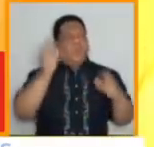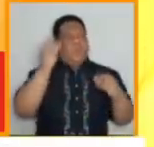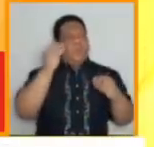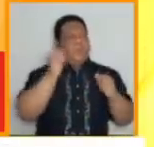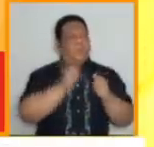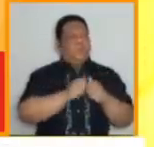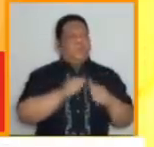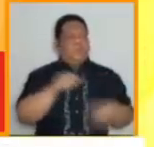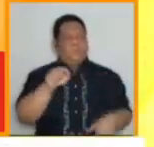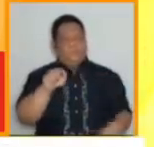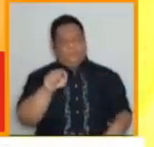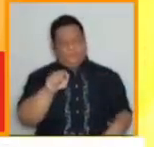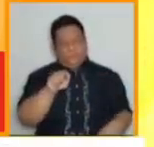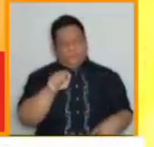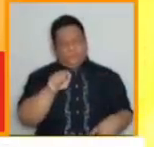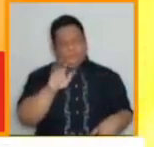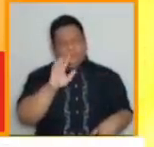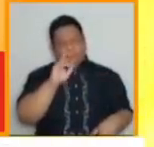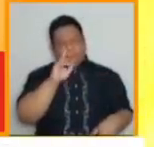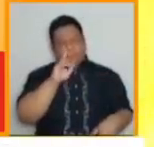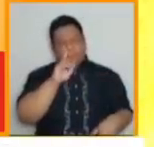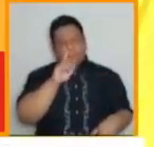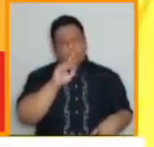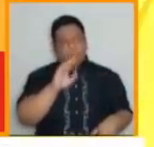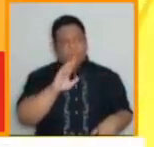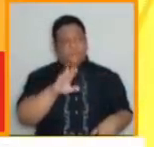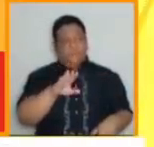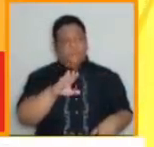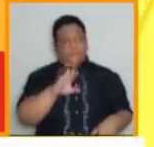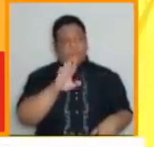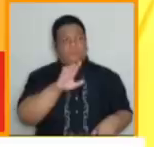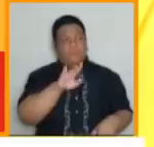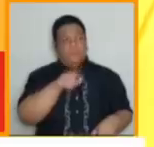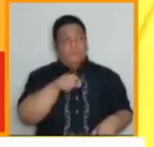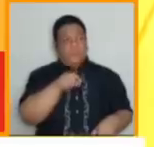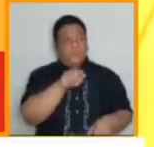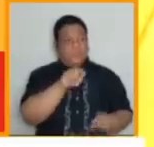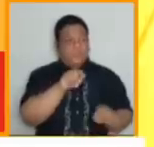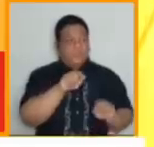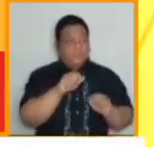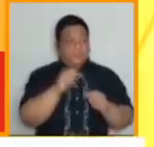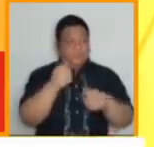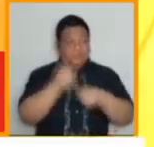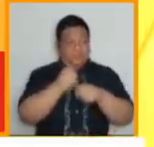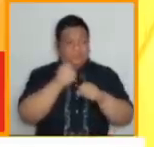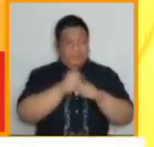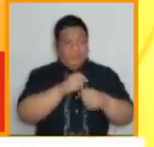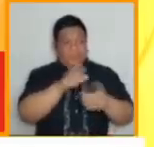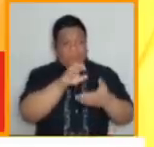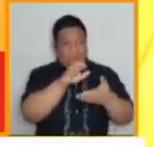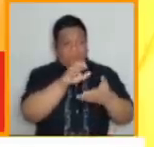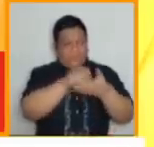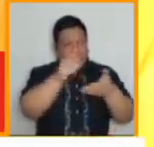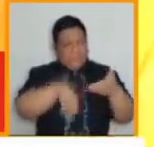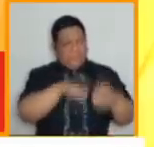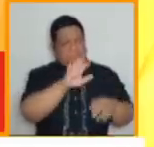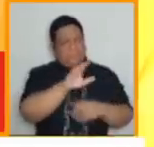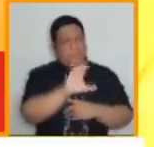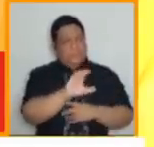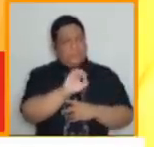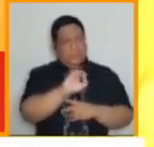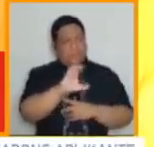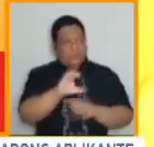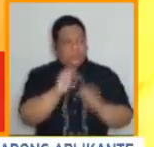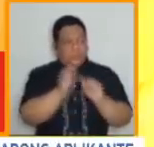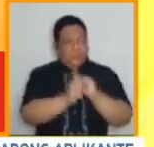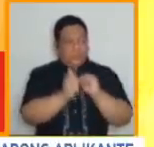di ba hindi naman i-disqualify kundi huwag kilalanin yung COC ni dating Senador Bongbong Marcos? Pakitulungan tayo sa termino.